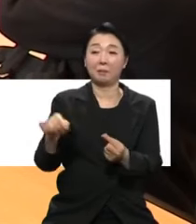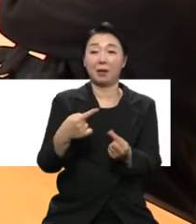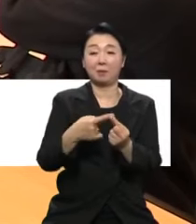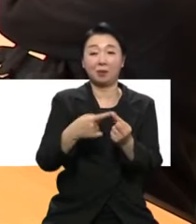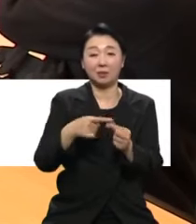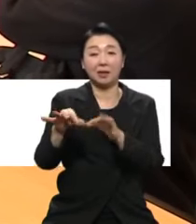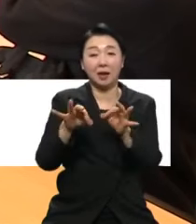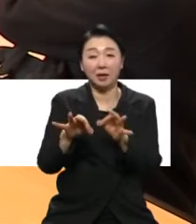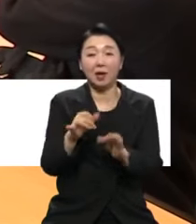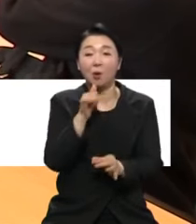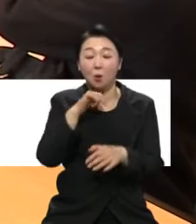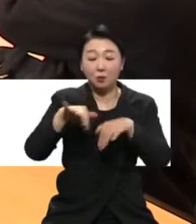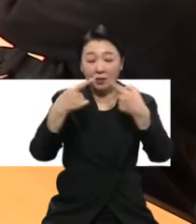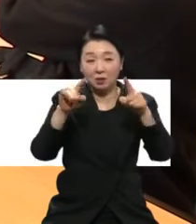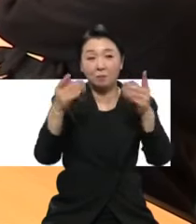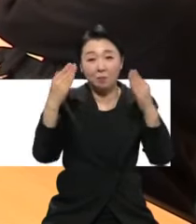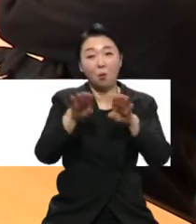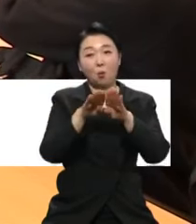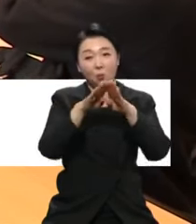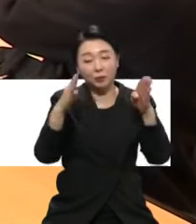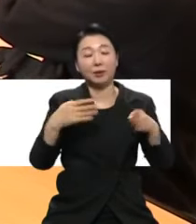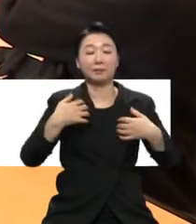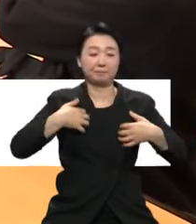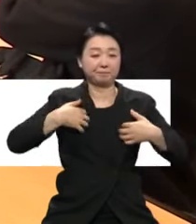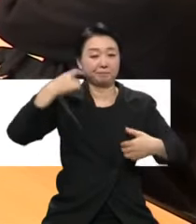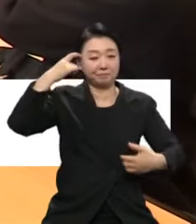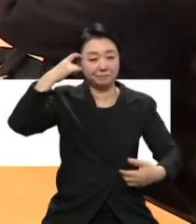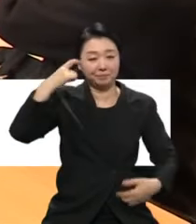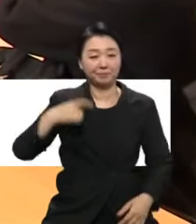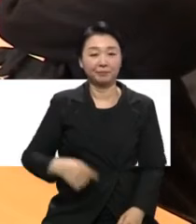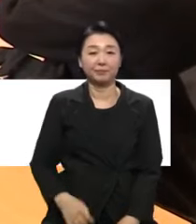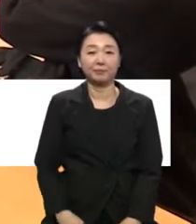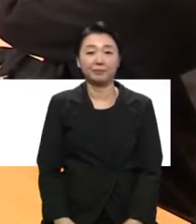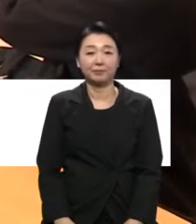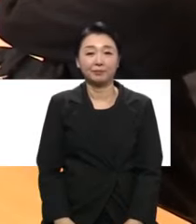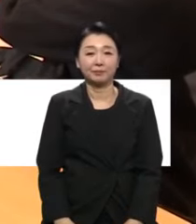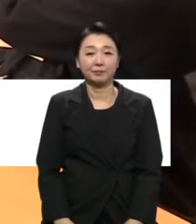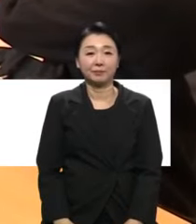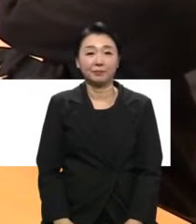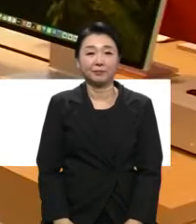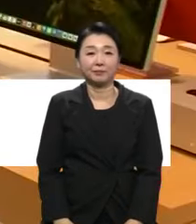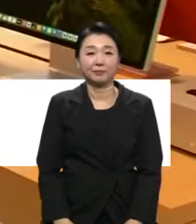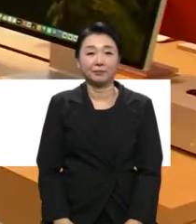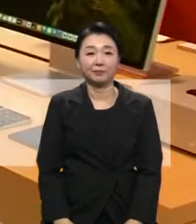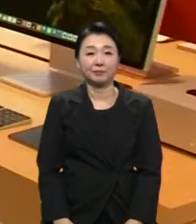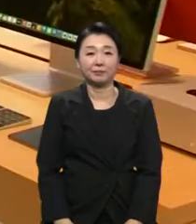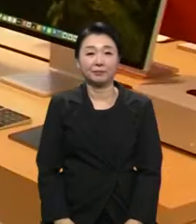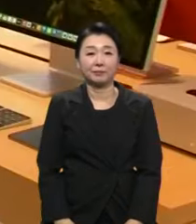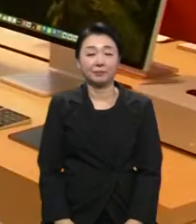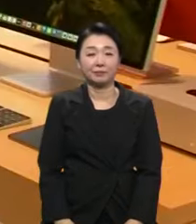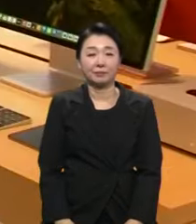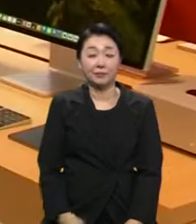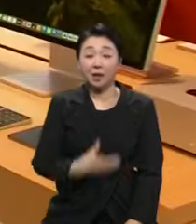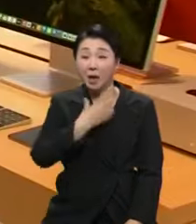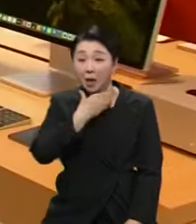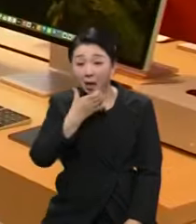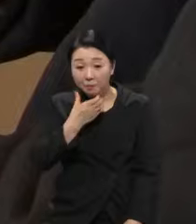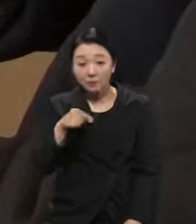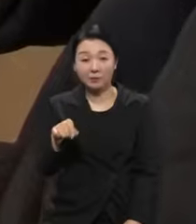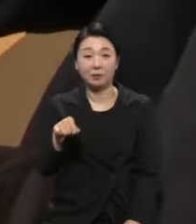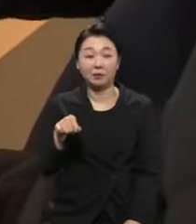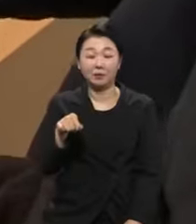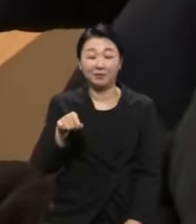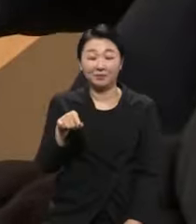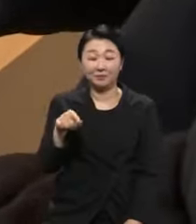South Korea with you, which is also our 100th Apple retail store in Asia. 애플은 2018년